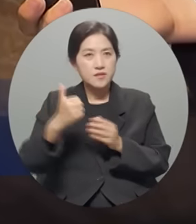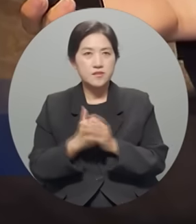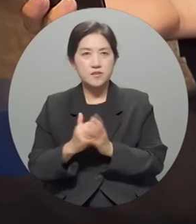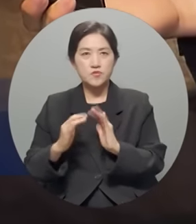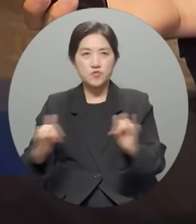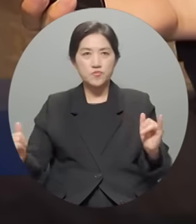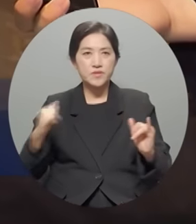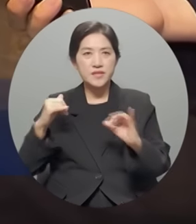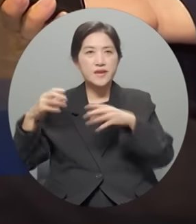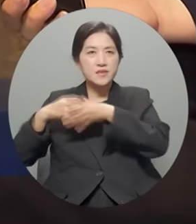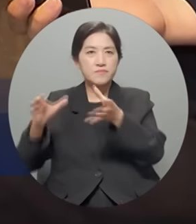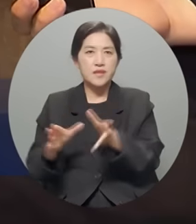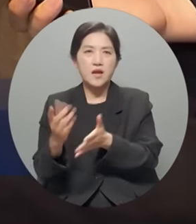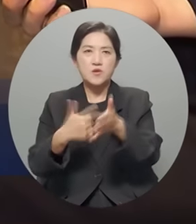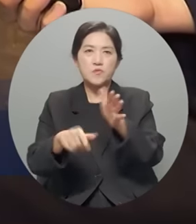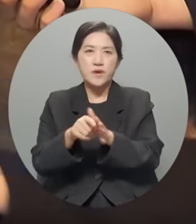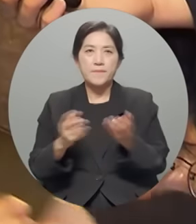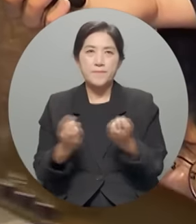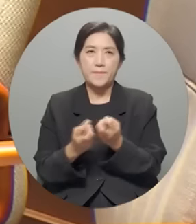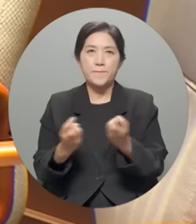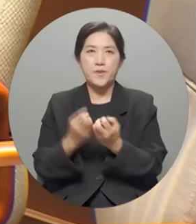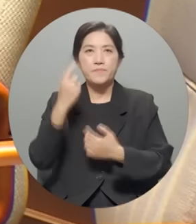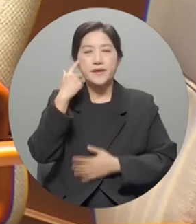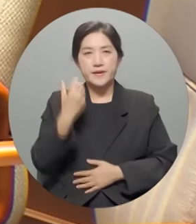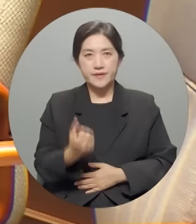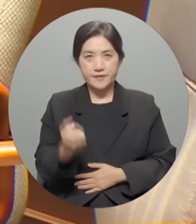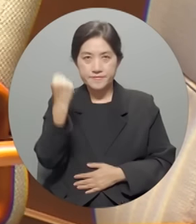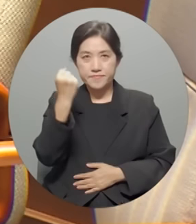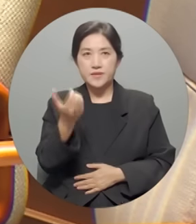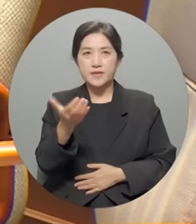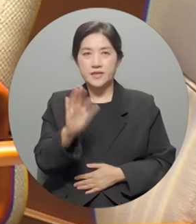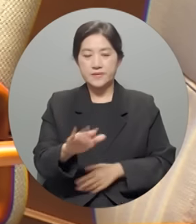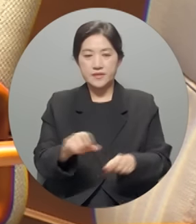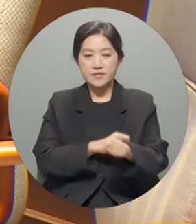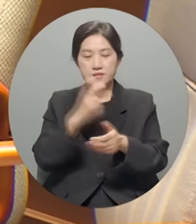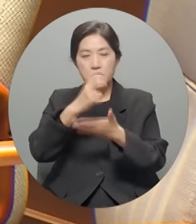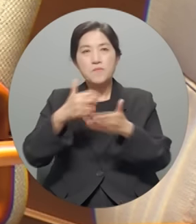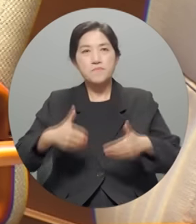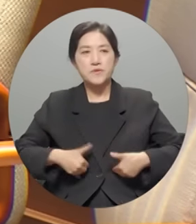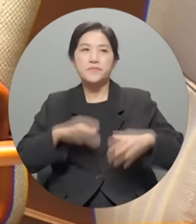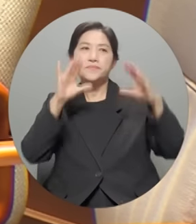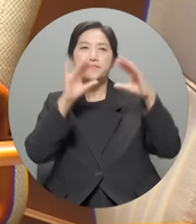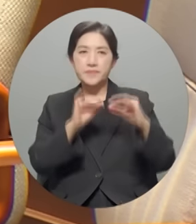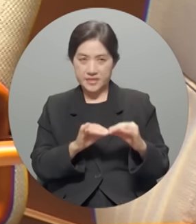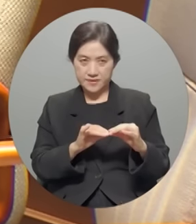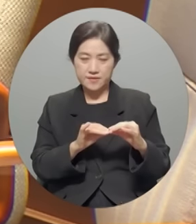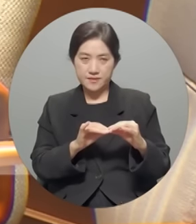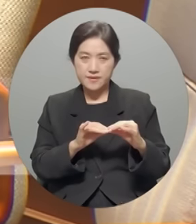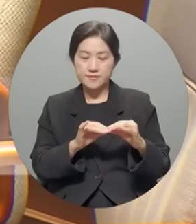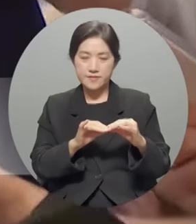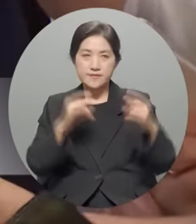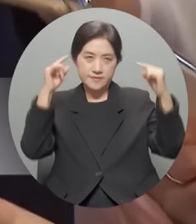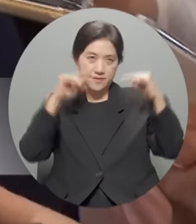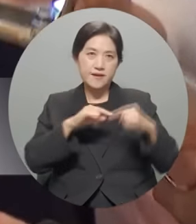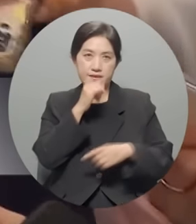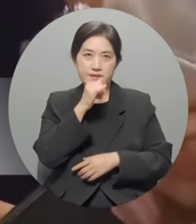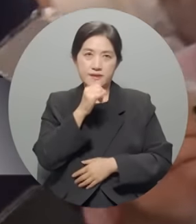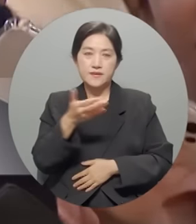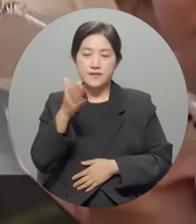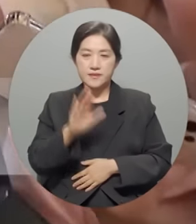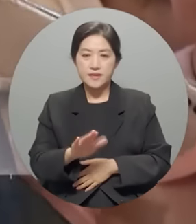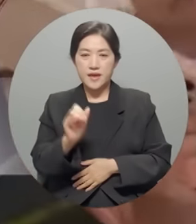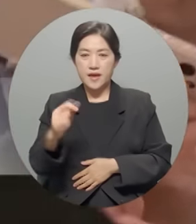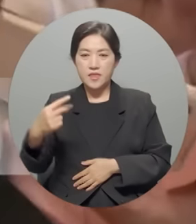우리 당을 위한 길이라고 생각합니다. 반면 특검 필요성에 공감한다고 밝혀온 김재섭 의원은